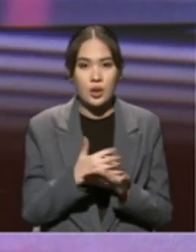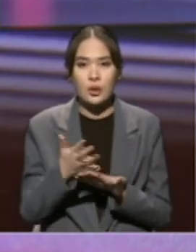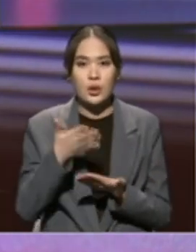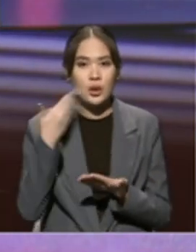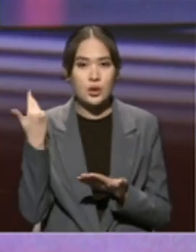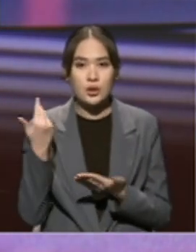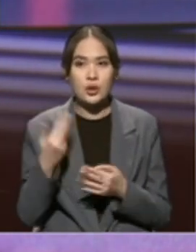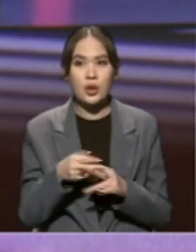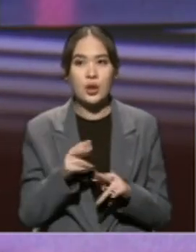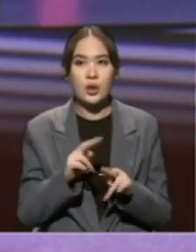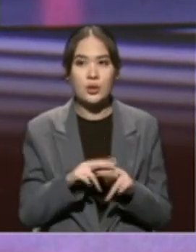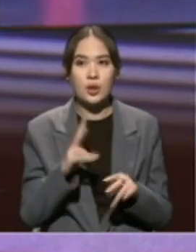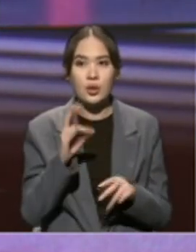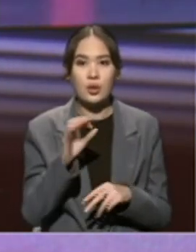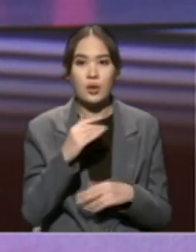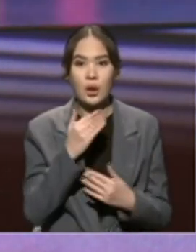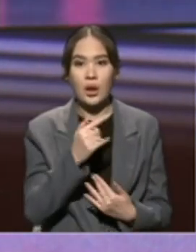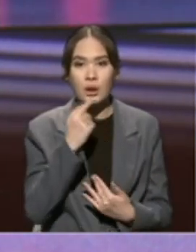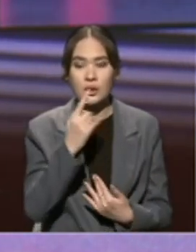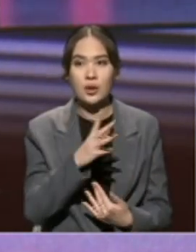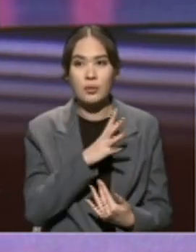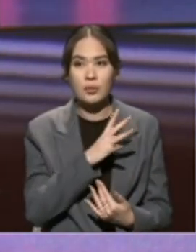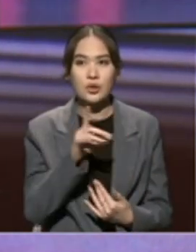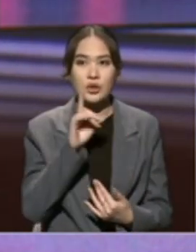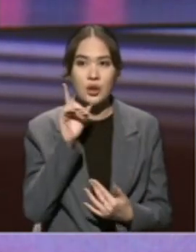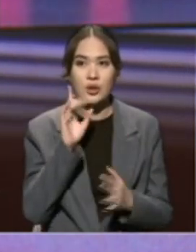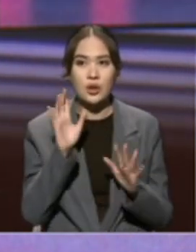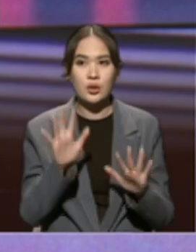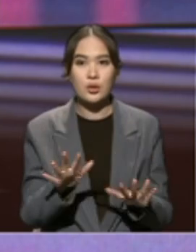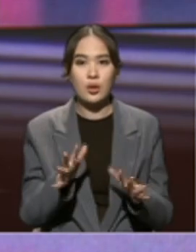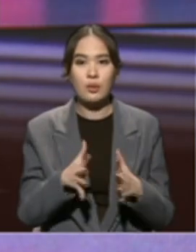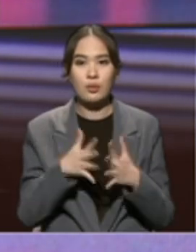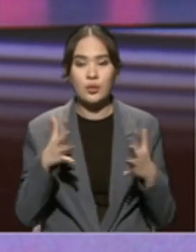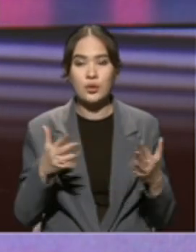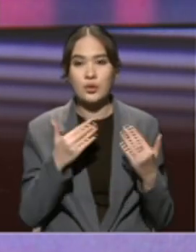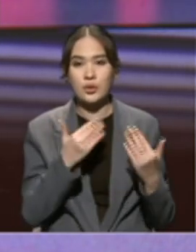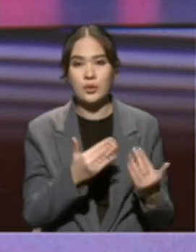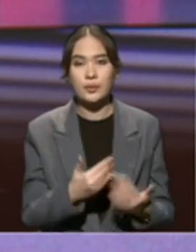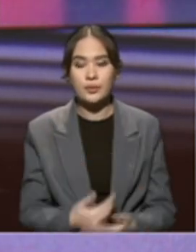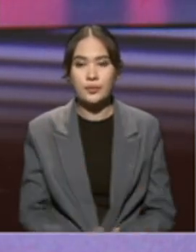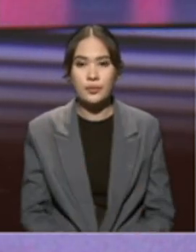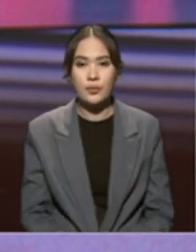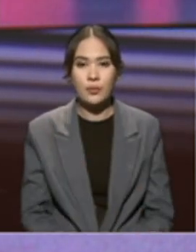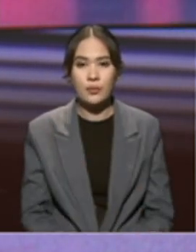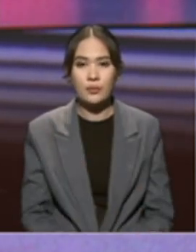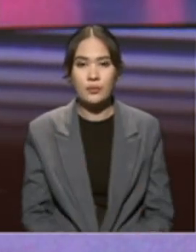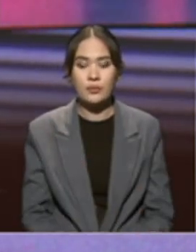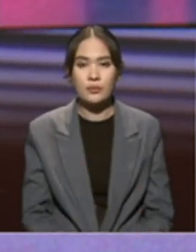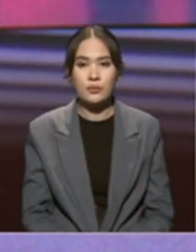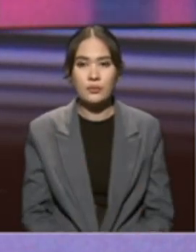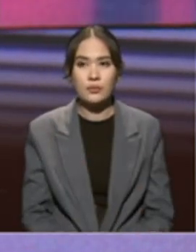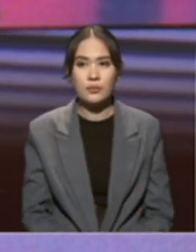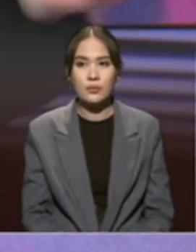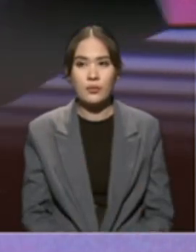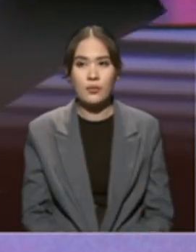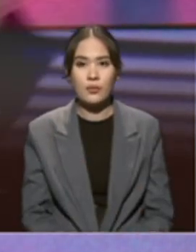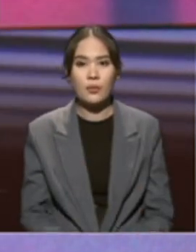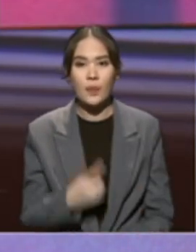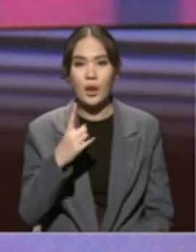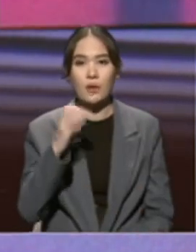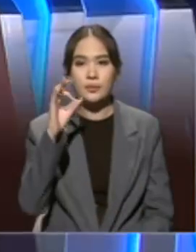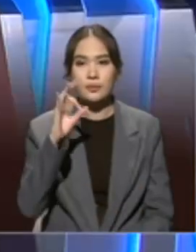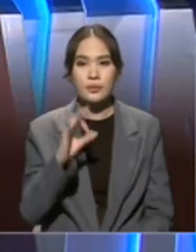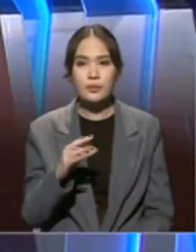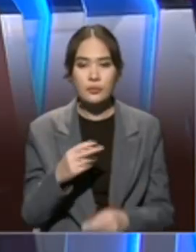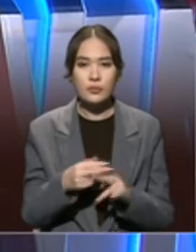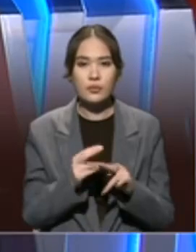Бірақ бұның жаңағы айтқан бір несі сол жастарға ғана басымдық беріледі. Теңізге тамған тамшыдай ғана ғой. Жаңағы 1% деген ғой